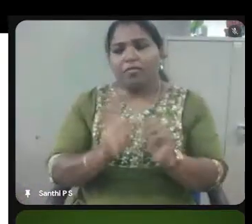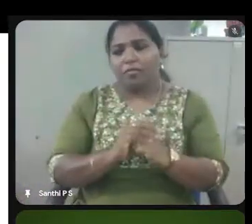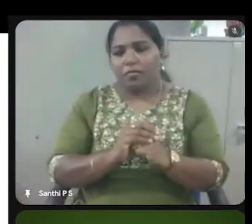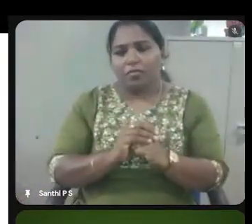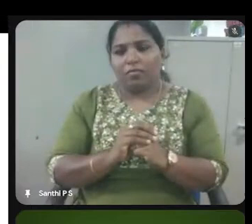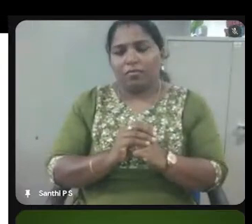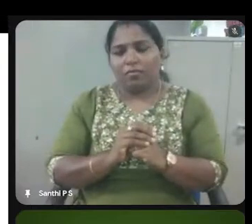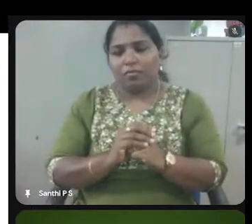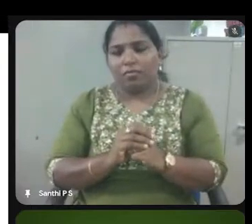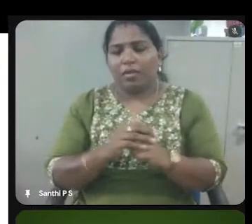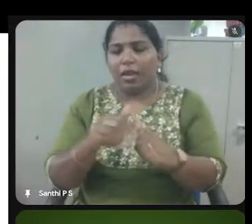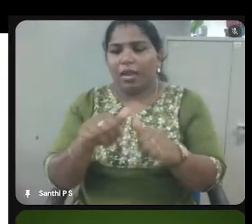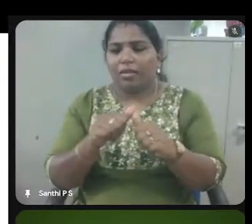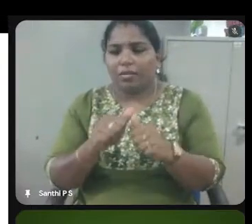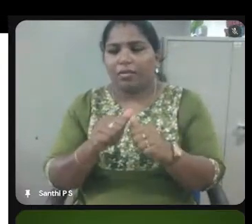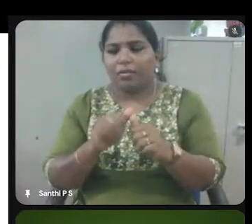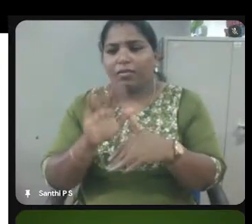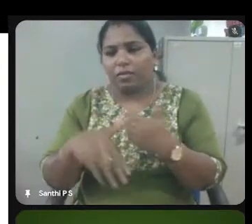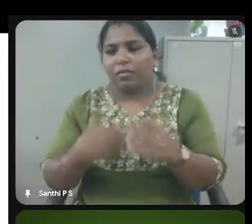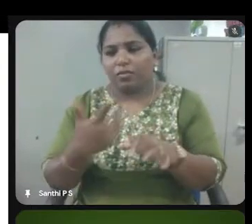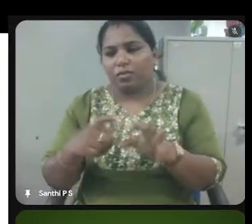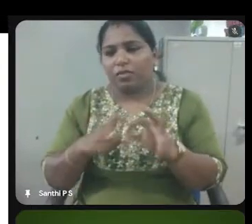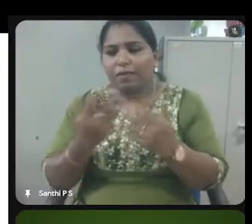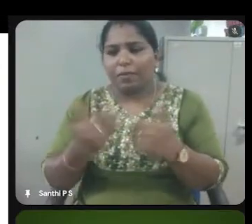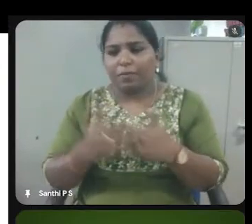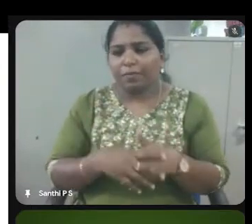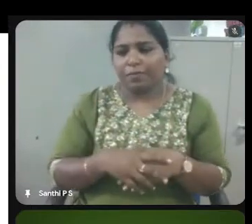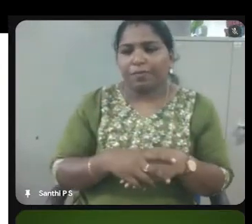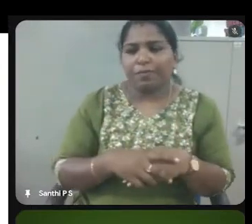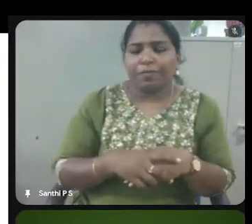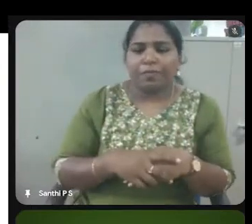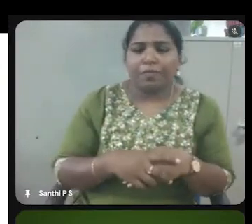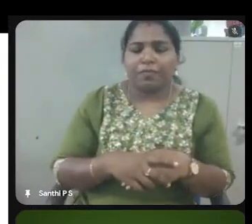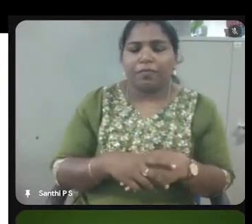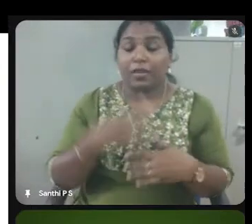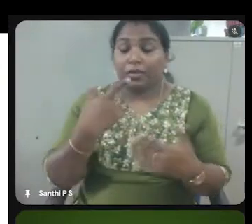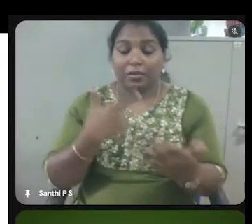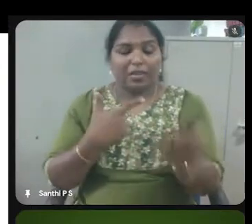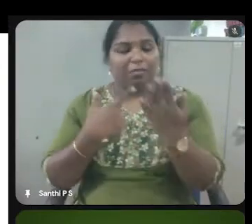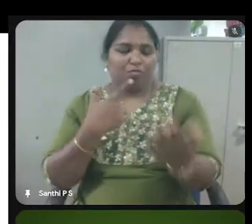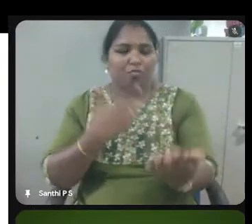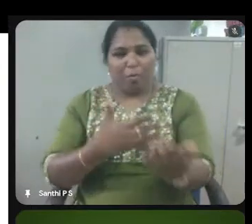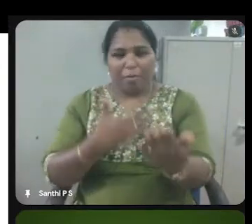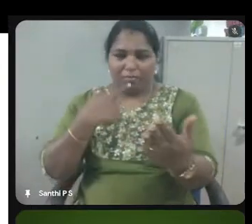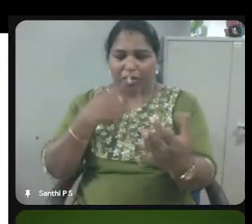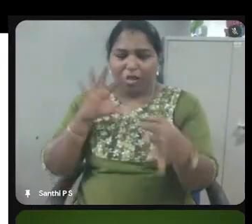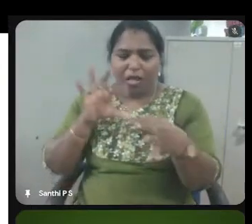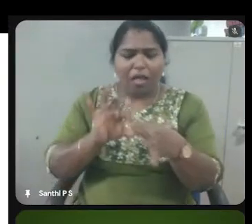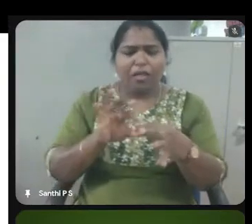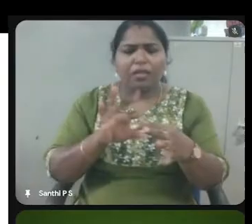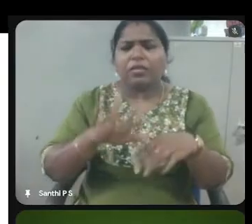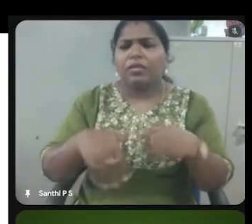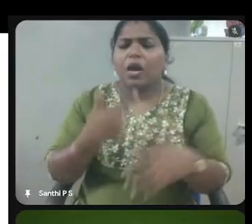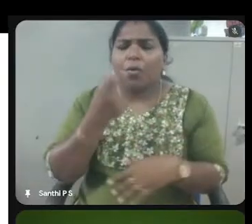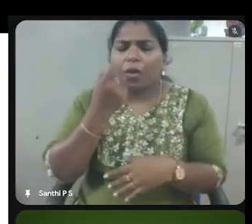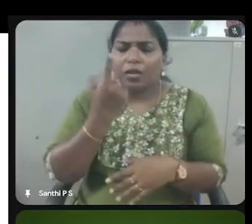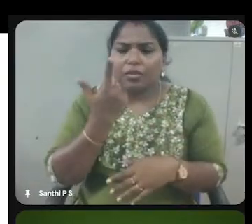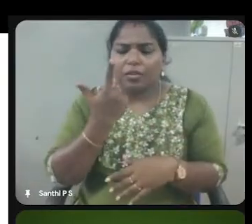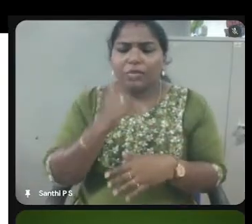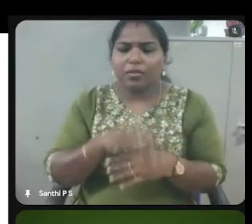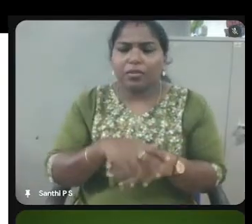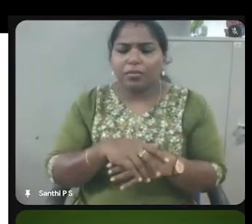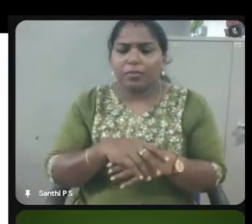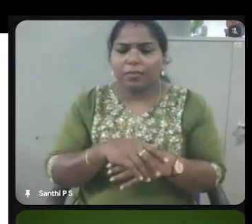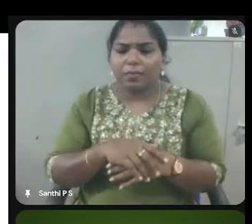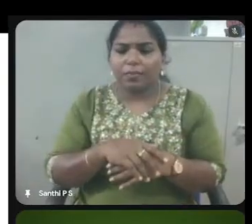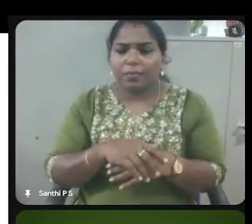ഈ ക്വസ്റ്റ്യൻ ഒന്ന് ആൻസർ ചെയ്തോട്ടെ, എന്നിട്ട് ചോദിക്കാം. ഓക്കെ, സ്ക്രീൻ അഡിക്ഷൻ ആണെന്നും ആദ്യം ഒരു ടൈം നമുക്ക് ഇപ്പം